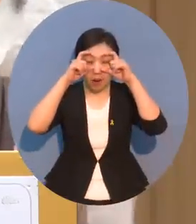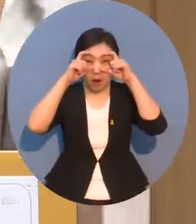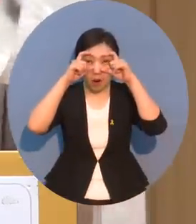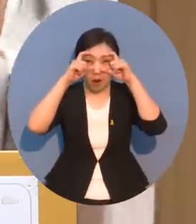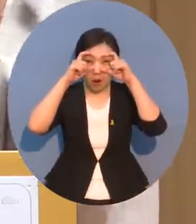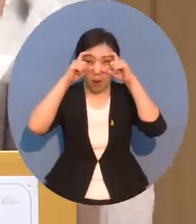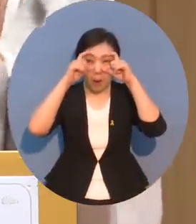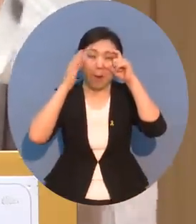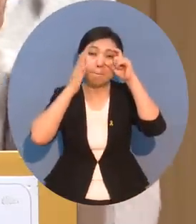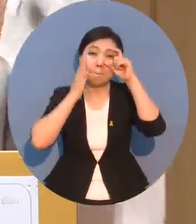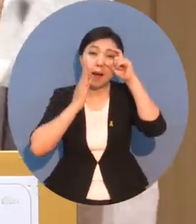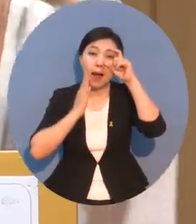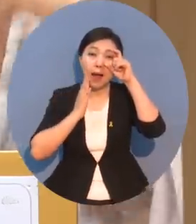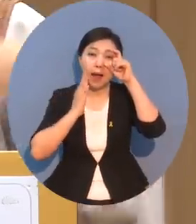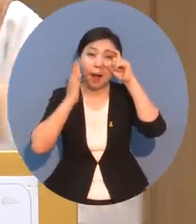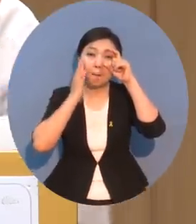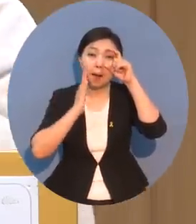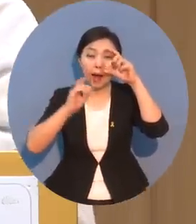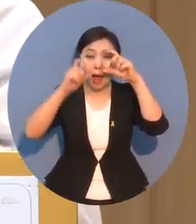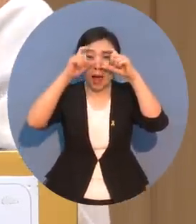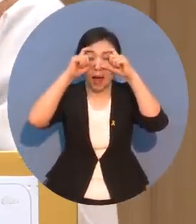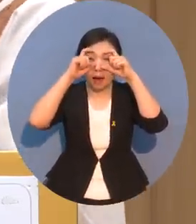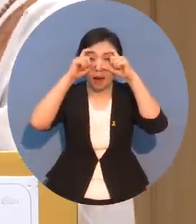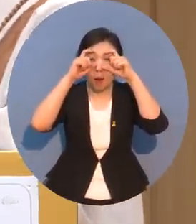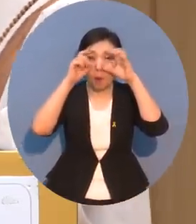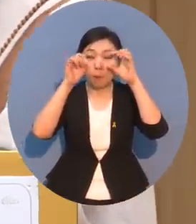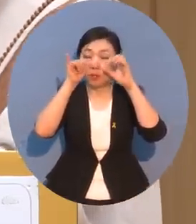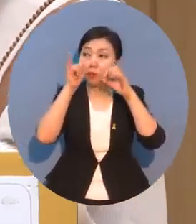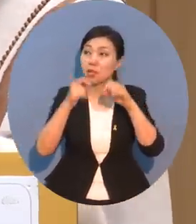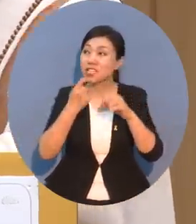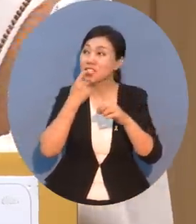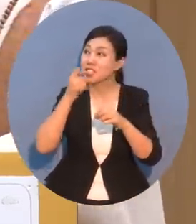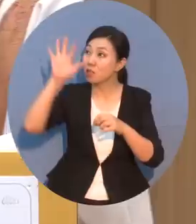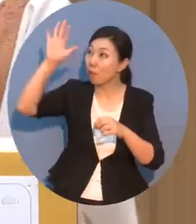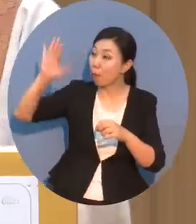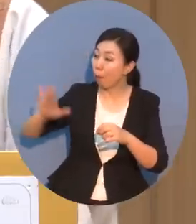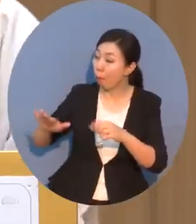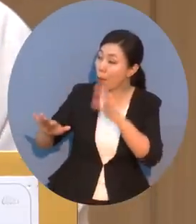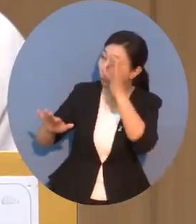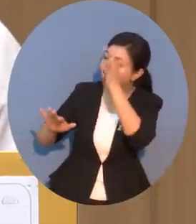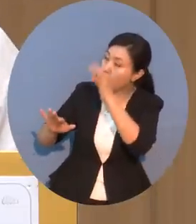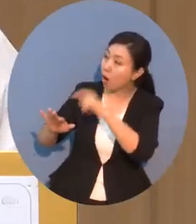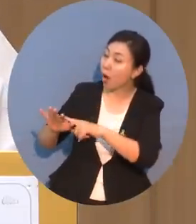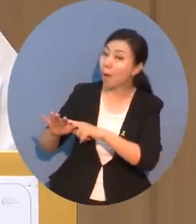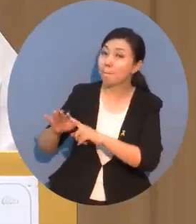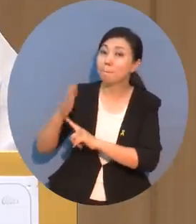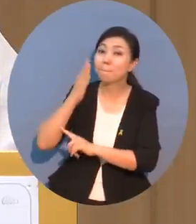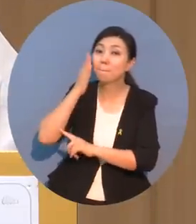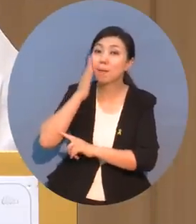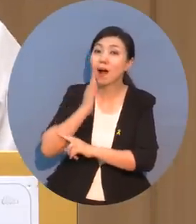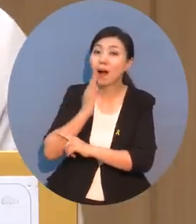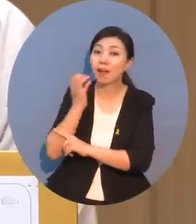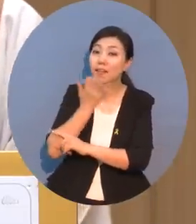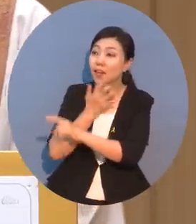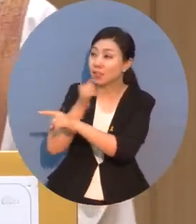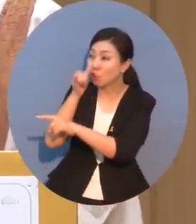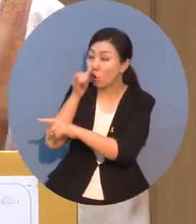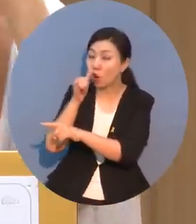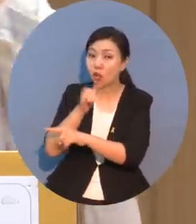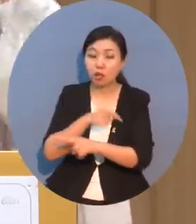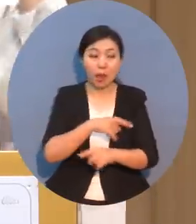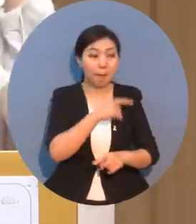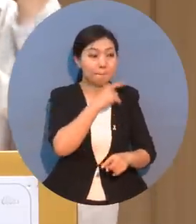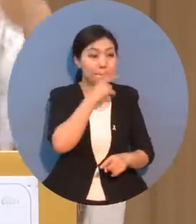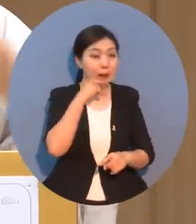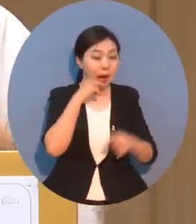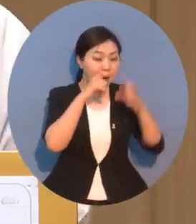파란 색깔이 여기 들어있는 안경이다. 그러면 이 흰백을 보면 어떻게 보이겠어요? 파랗게 보이겠죠. 근데 여기